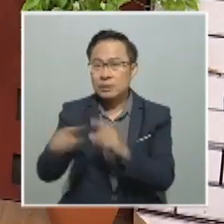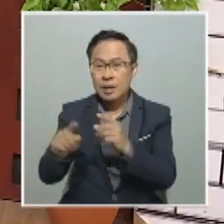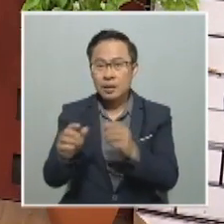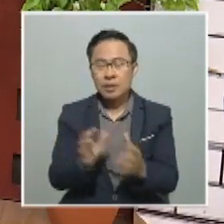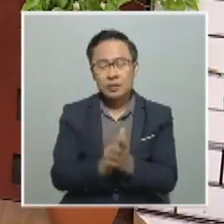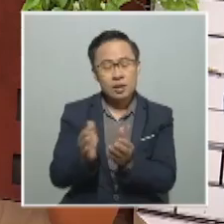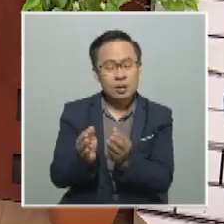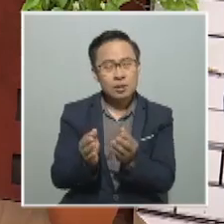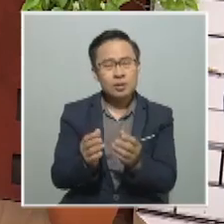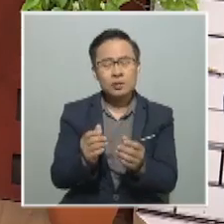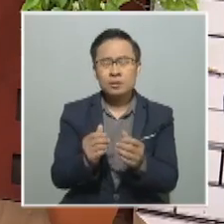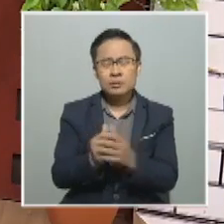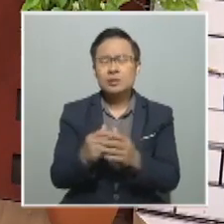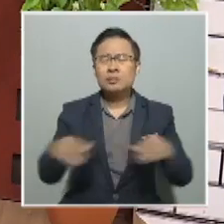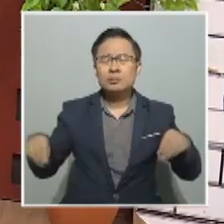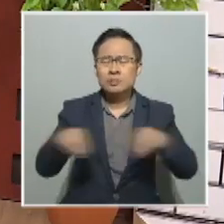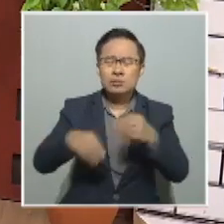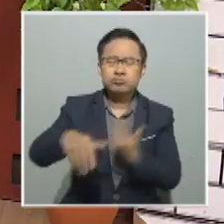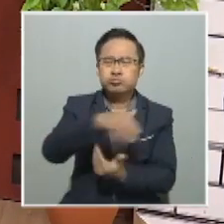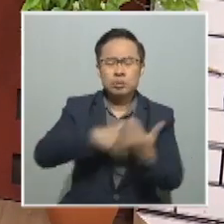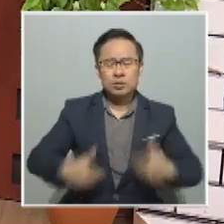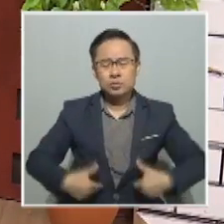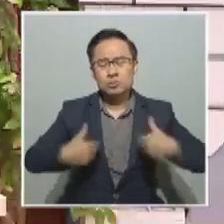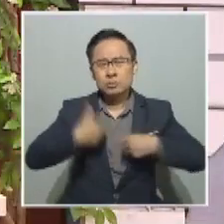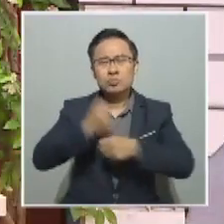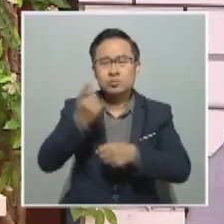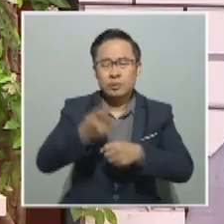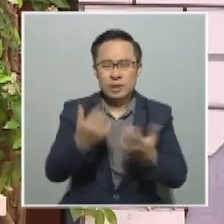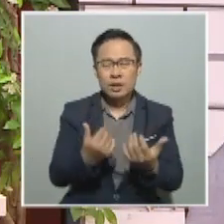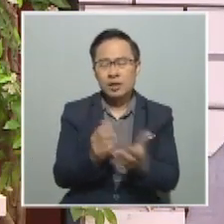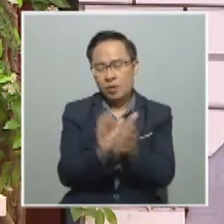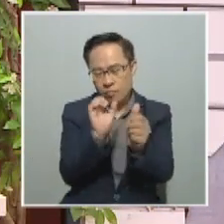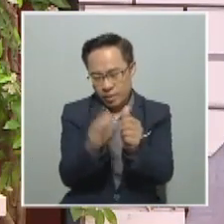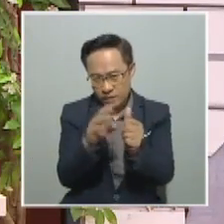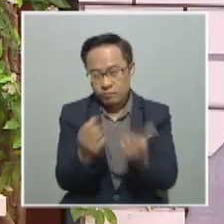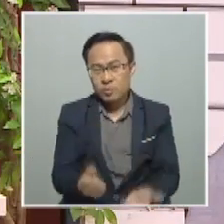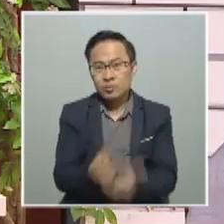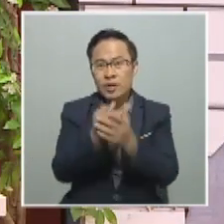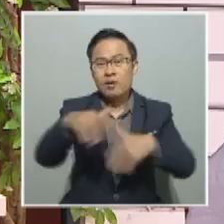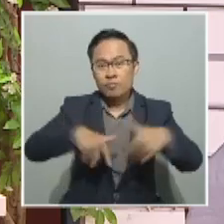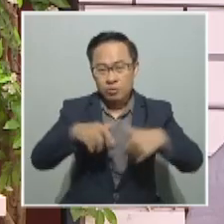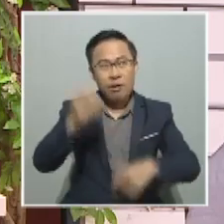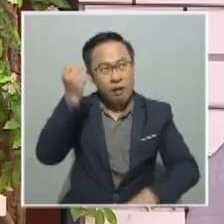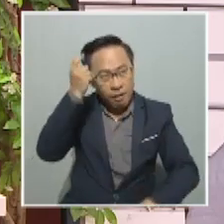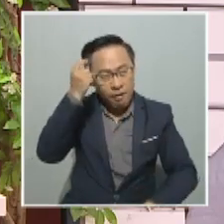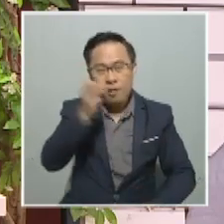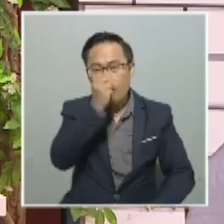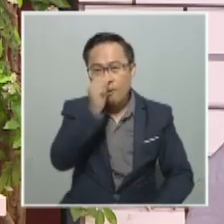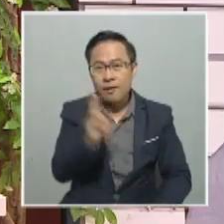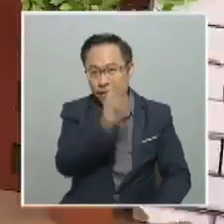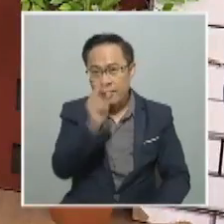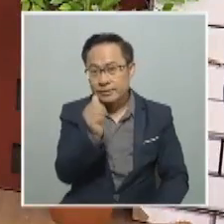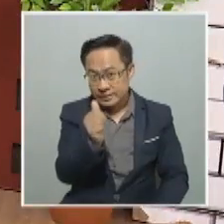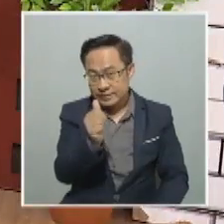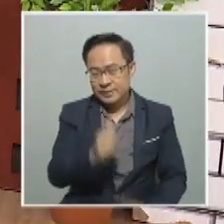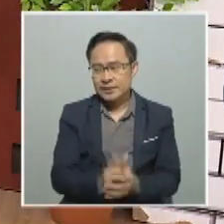อยู่ในครัวเรือนอยู่ในสิ่งที่เป็นใกล้ตัวเรารอบๆตัวเราเนี่ยนะคะมาเพื่อที่จะให้ท่านผู้ชมนั้นได้ลองใช้กันดูนะ